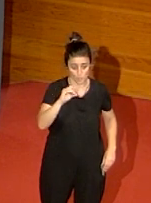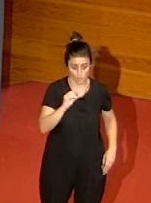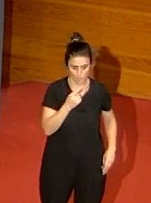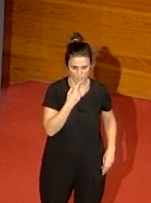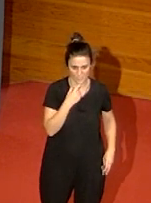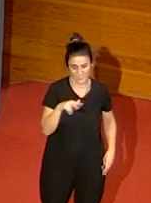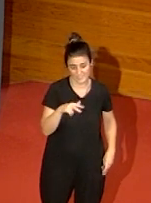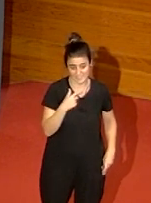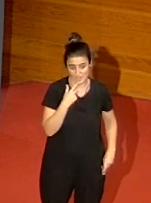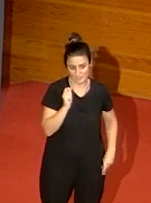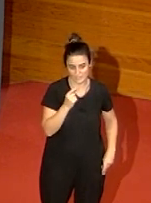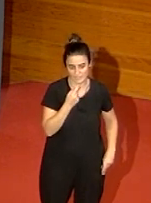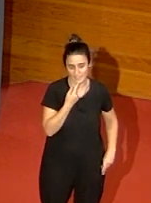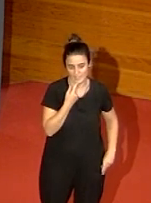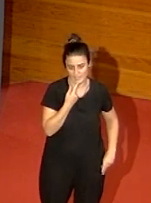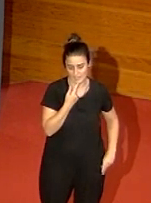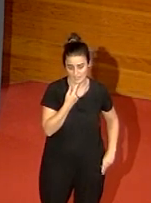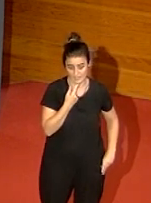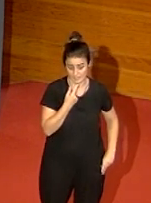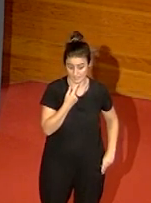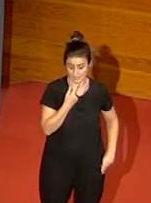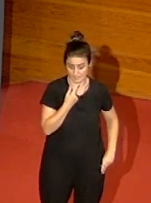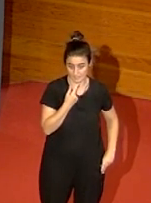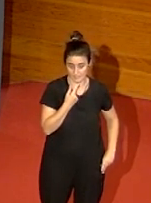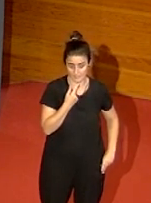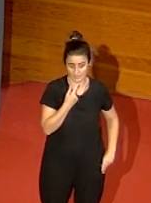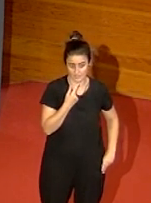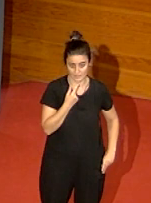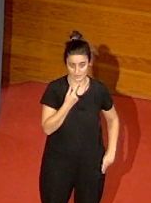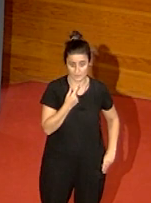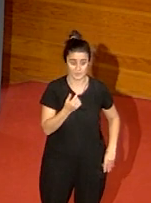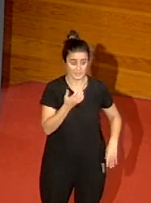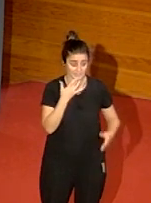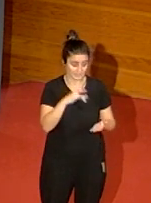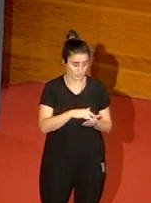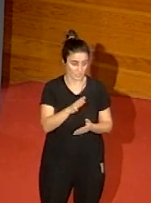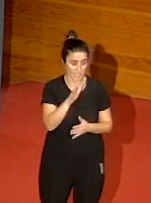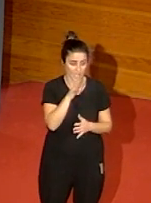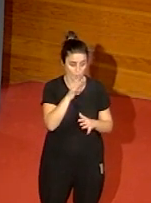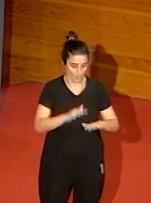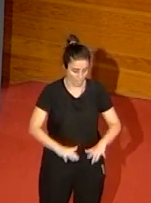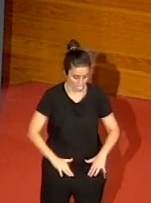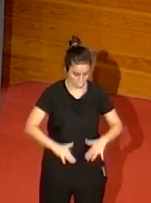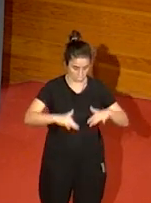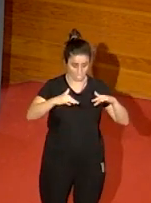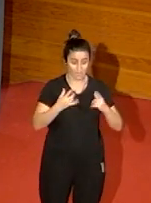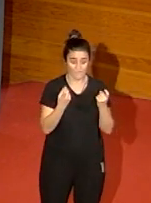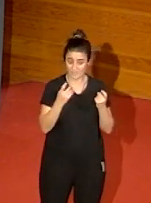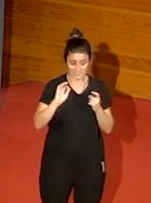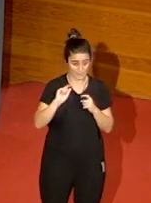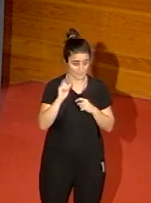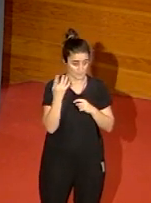zuen, lo primero que eskasea en una inundación es el agua potable, esaten zuen, ez? Eta egia da, eta